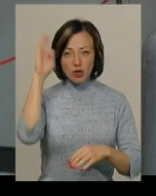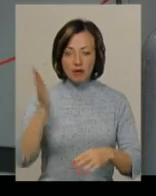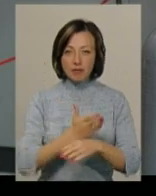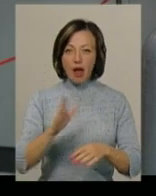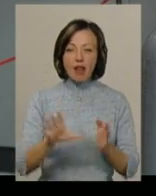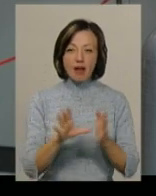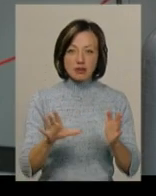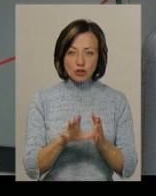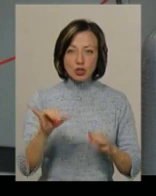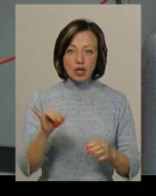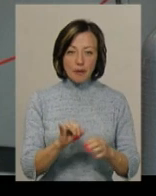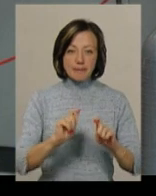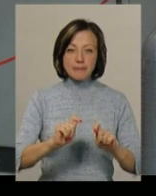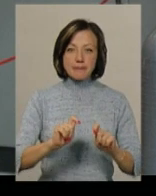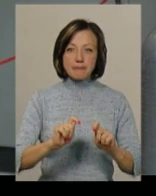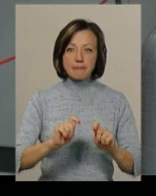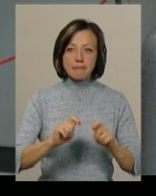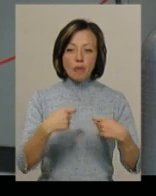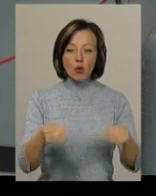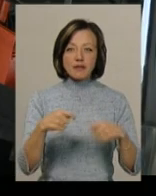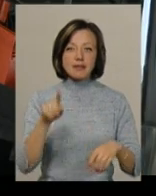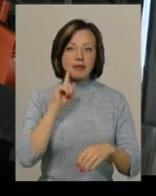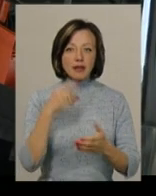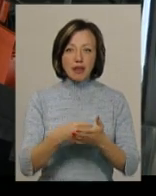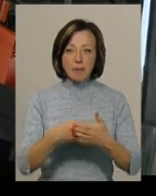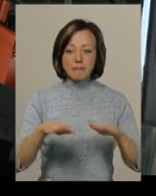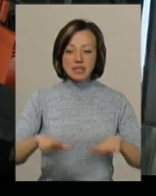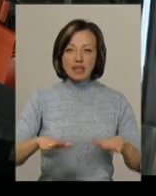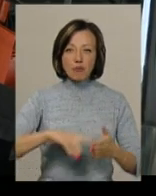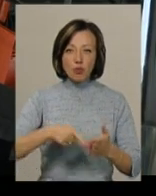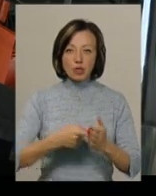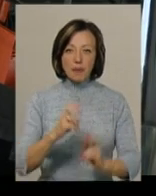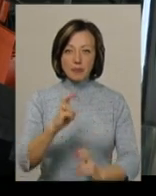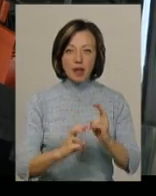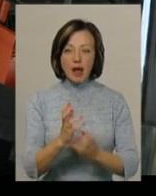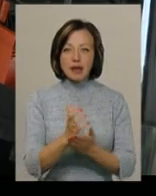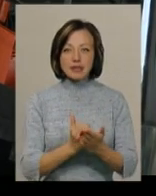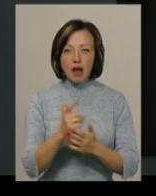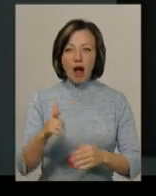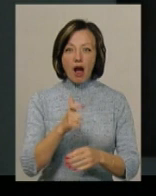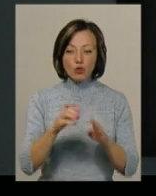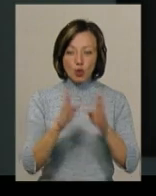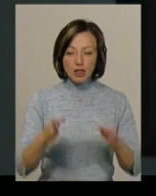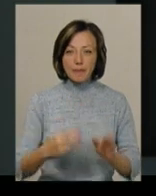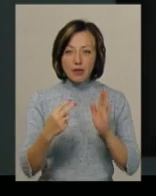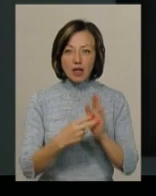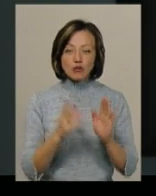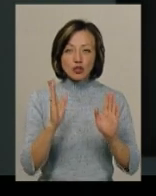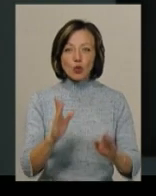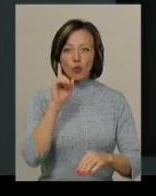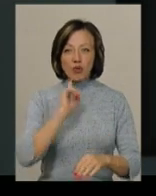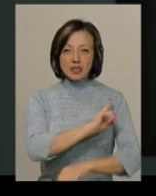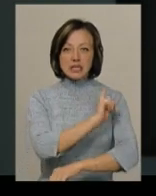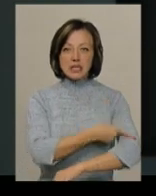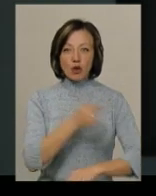електричну енергію, її продаватимуть за зеленим тарифом місцевим комунальним підприємствам. Резервні газові котли підключатимуть лише за умови